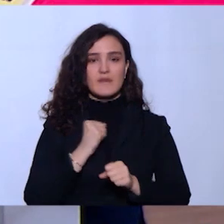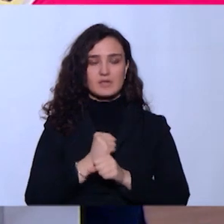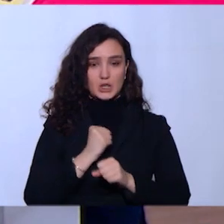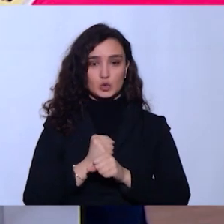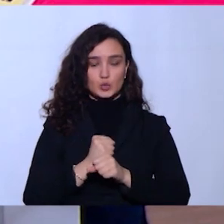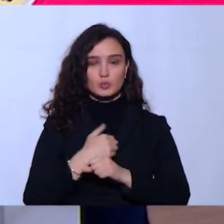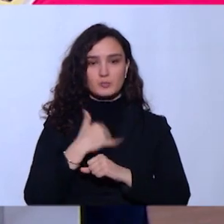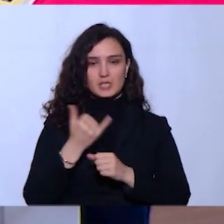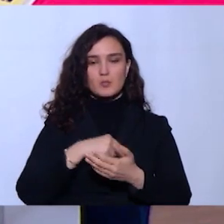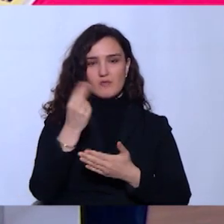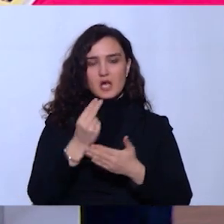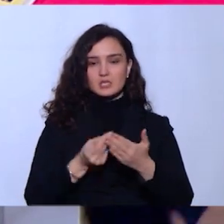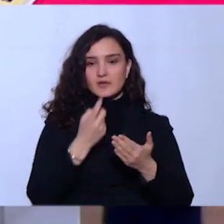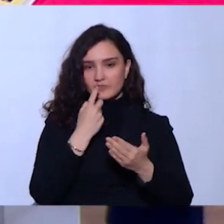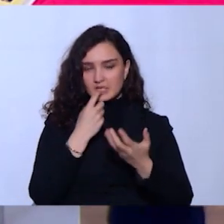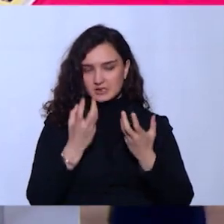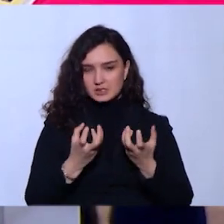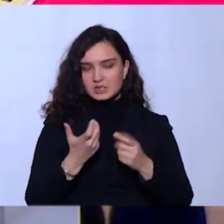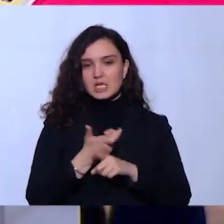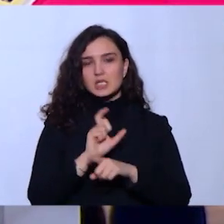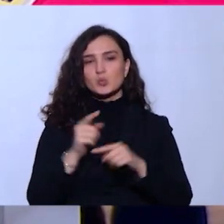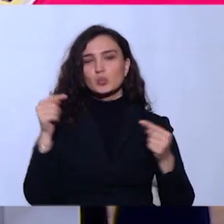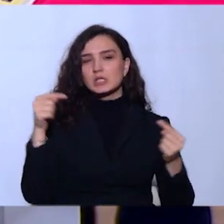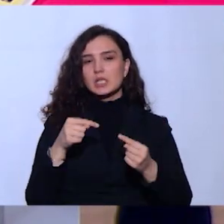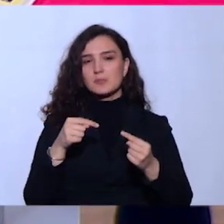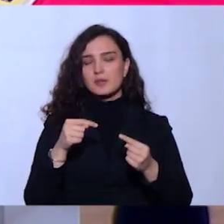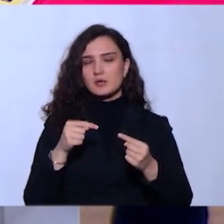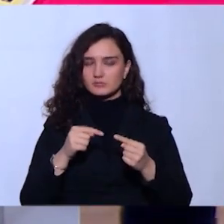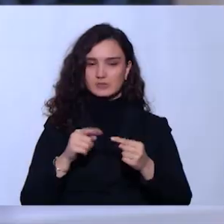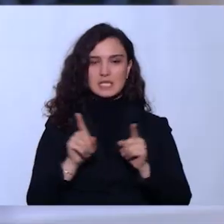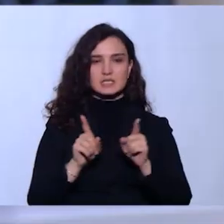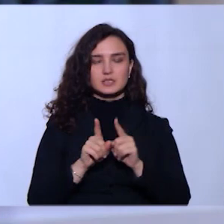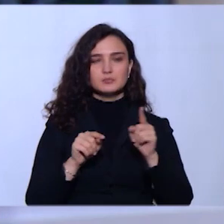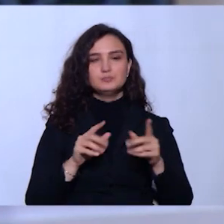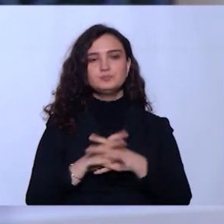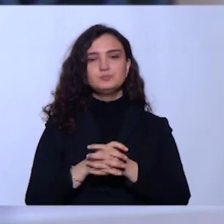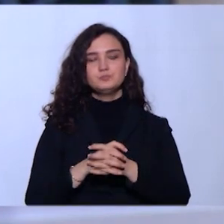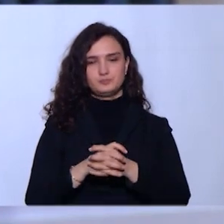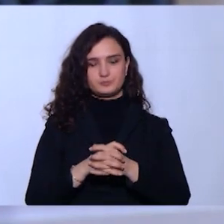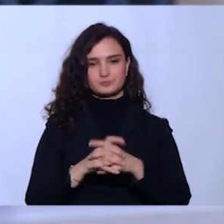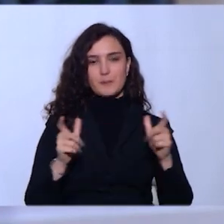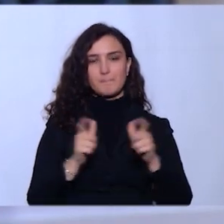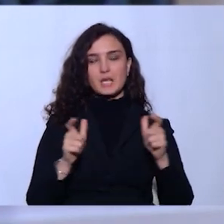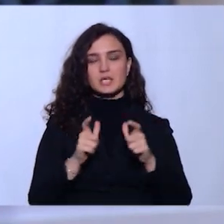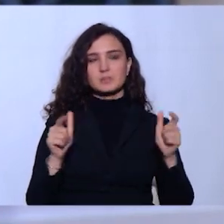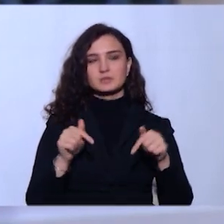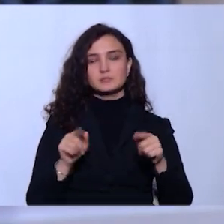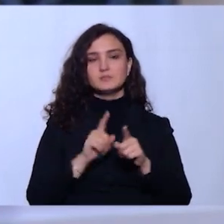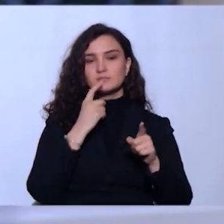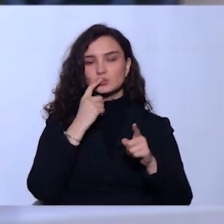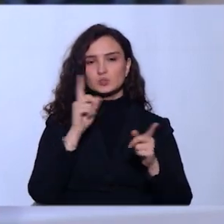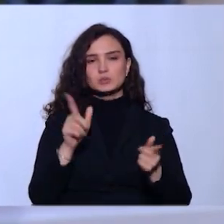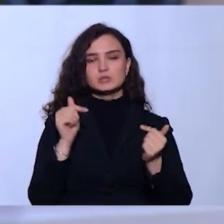გავაკეთოთ, ახლა მე მოვხატავ კვერცხს. ძალიან უხდება აი ესეთ ბარათებს და ესეთ